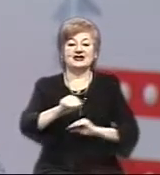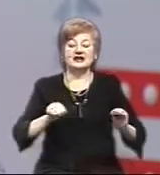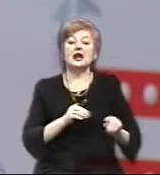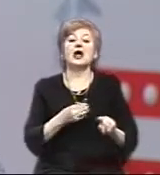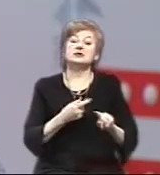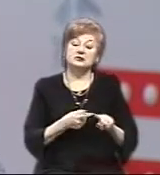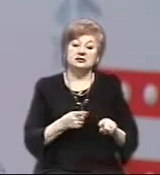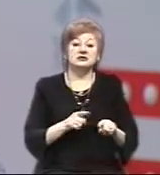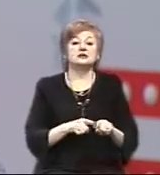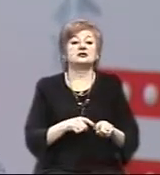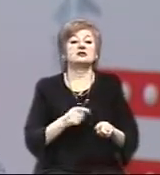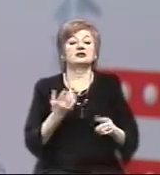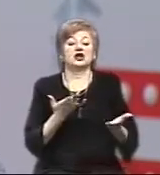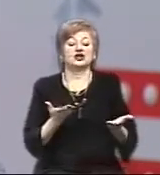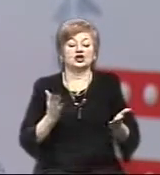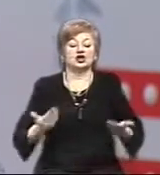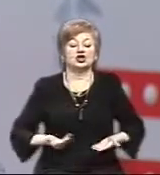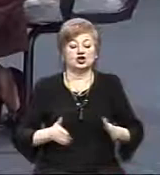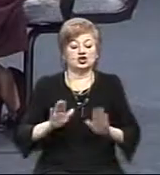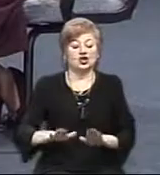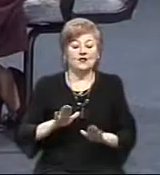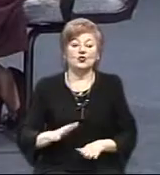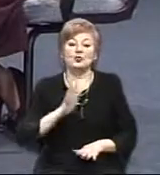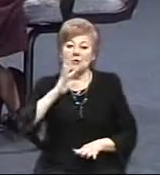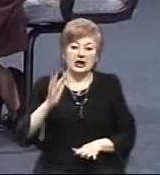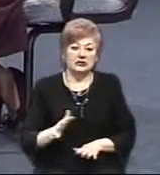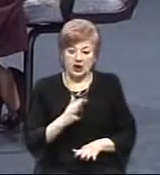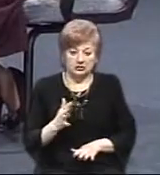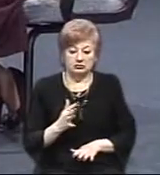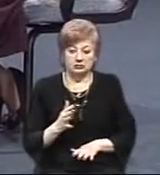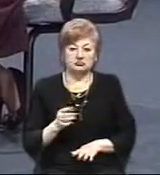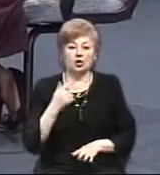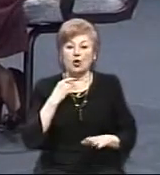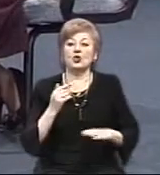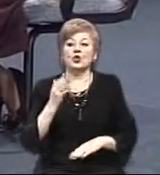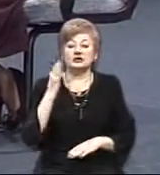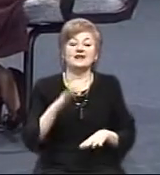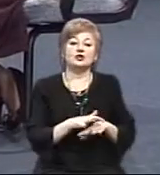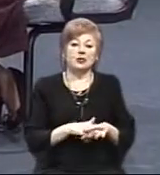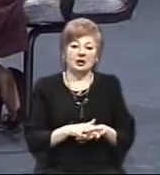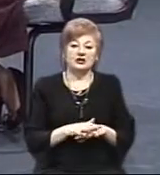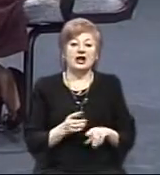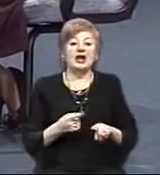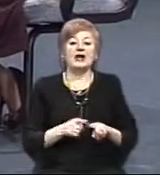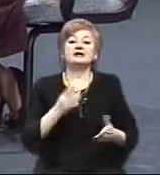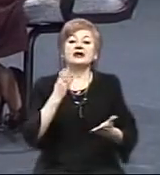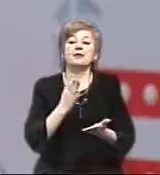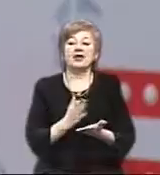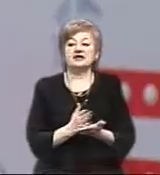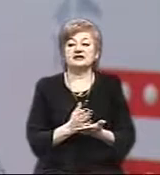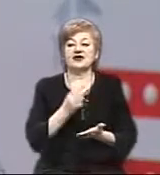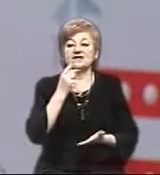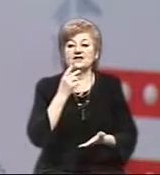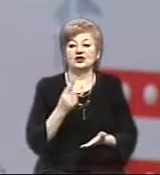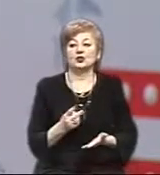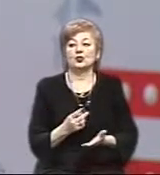громадах, де вони вже проживають майже 5 років. Голосувати вже в 19-му? Ні, це мається на увазі, ми маємо